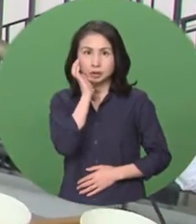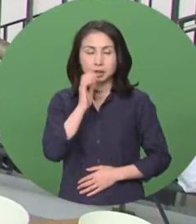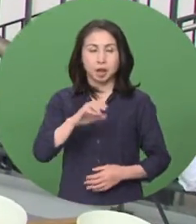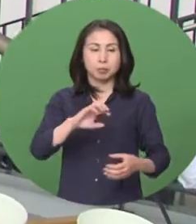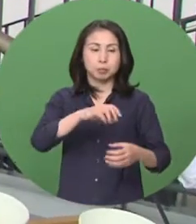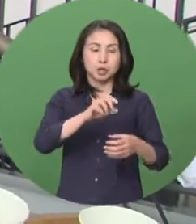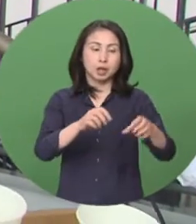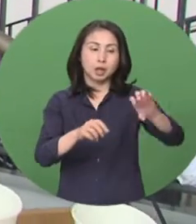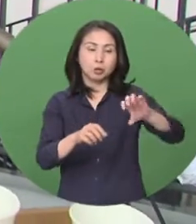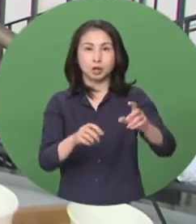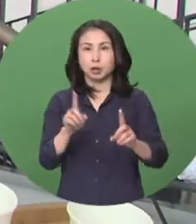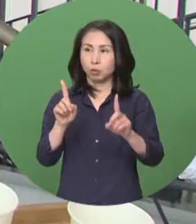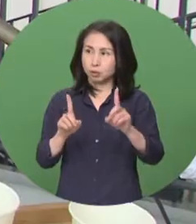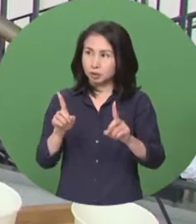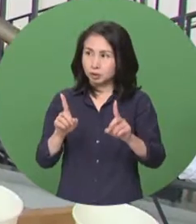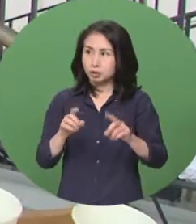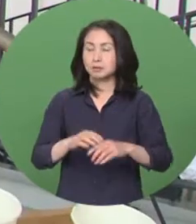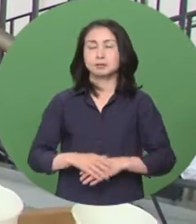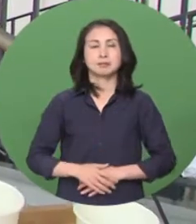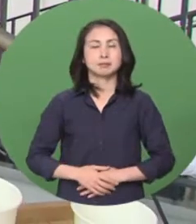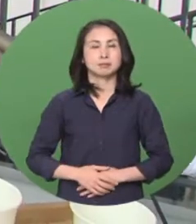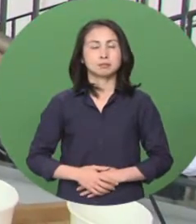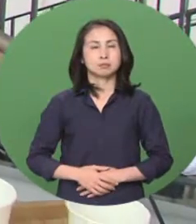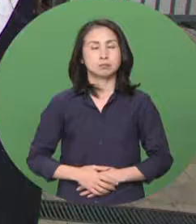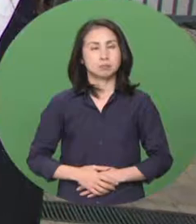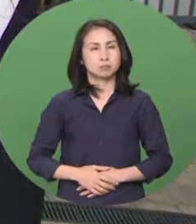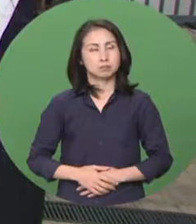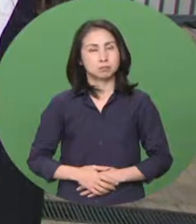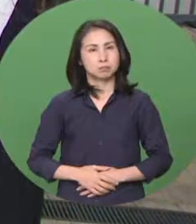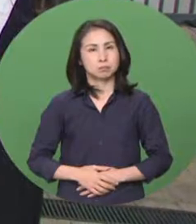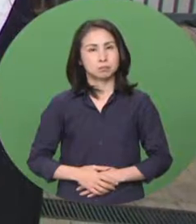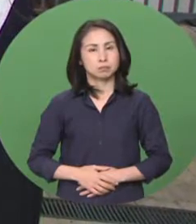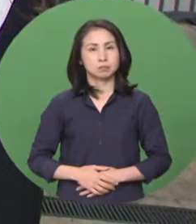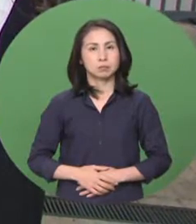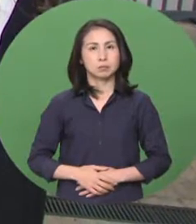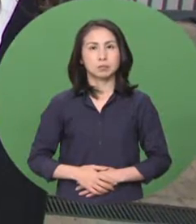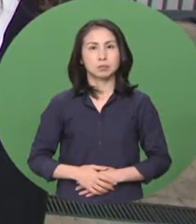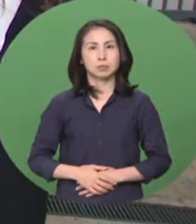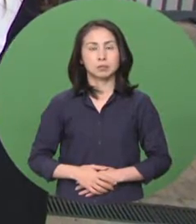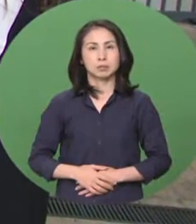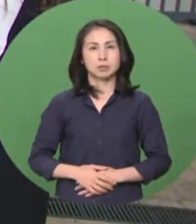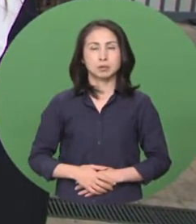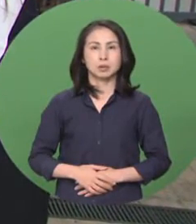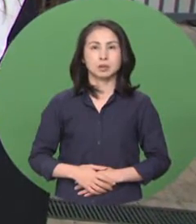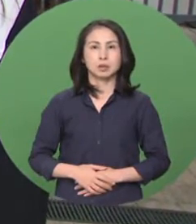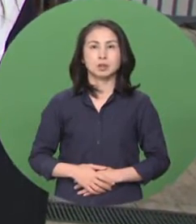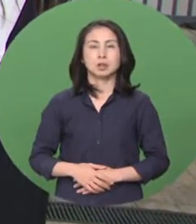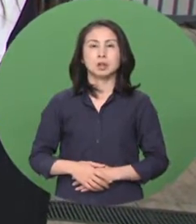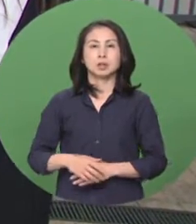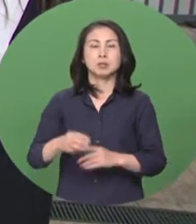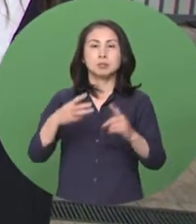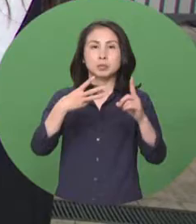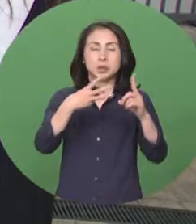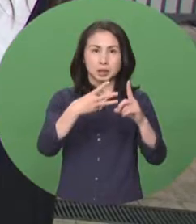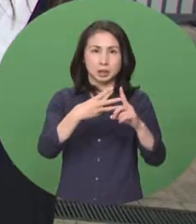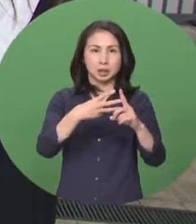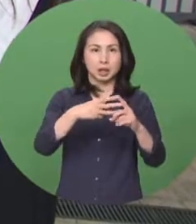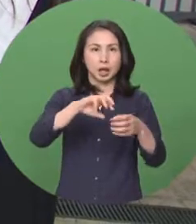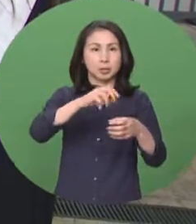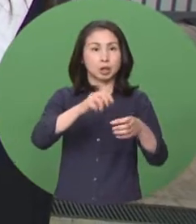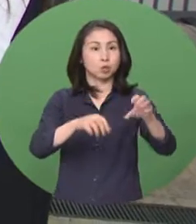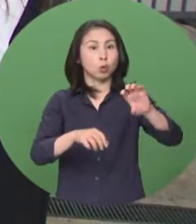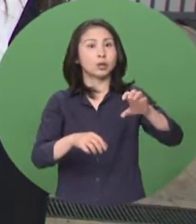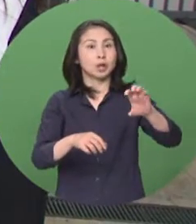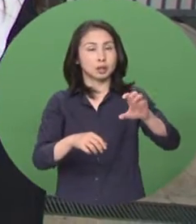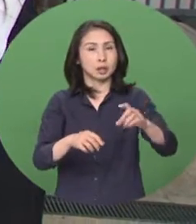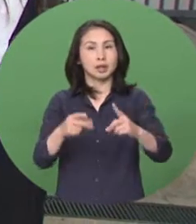。 おー B が ミネラルウォーターで、 ミネラルウォーター。 A が水道